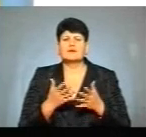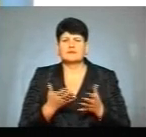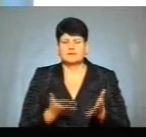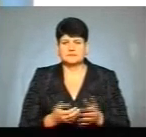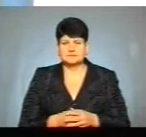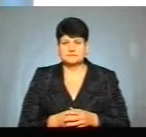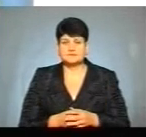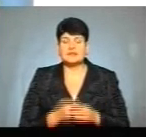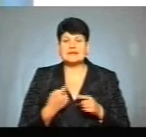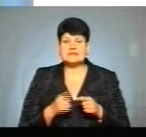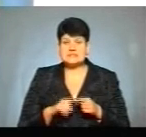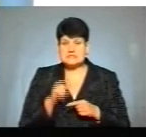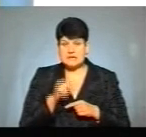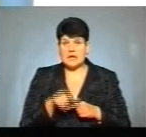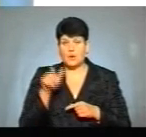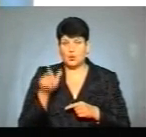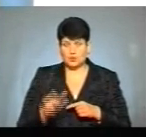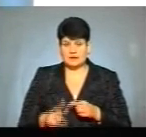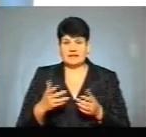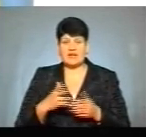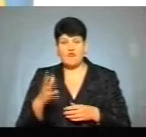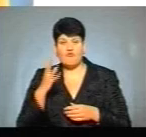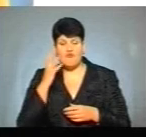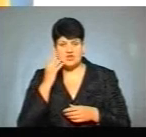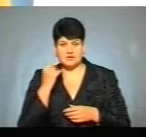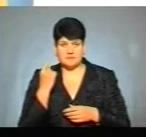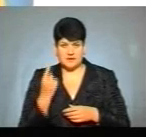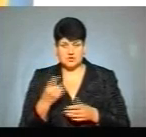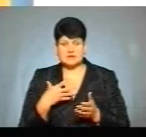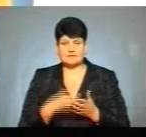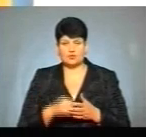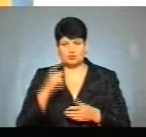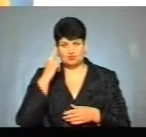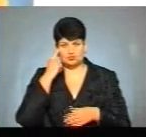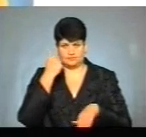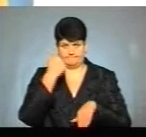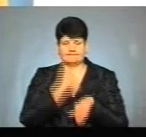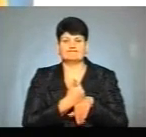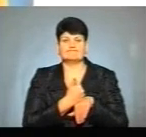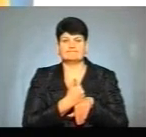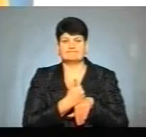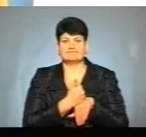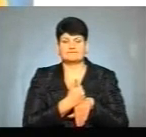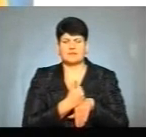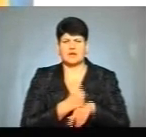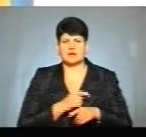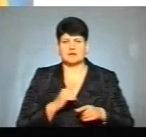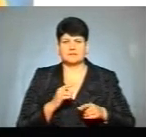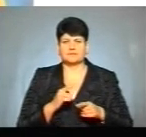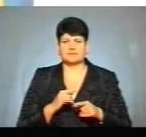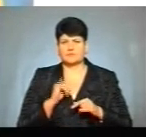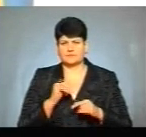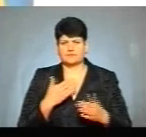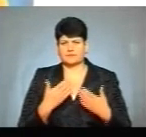агресора? Значить, це людина, яка вважає, ну, по-перше, свою думку головною, яка дуже різко